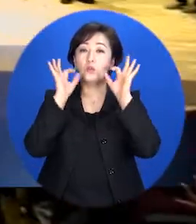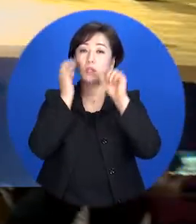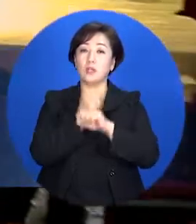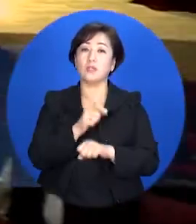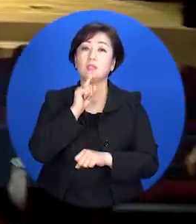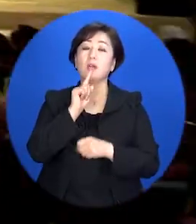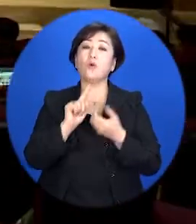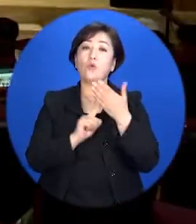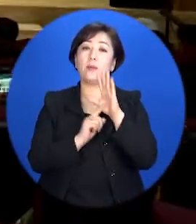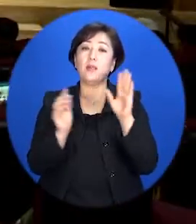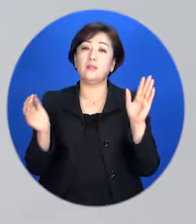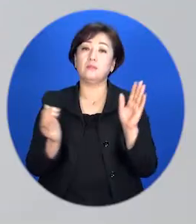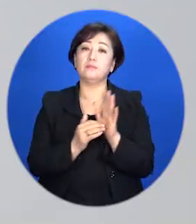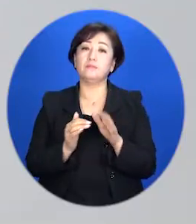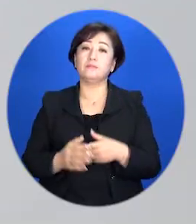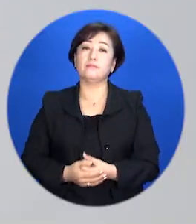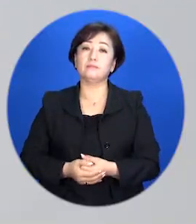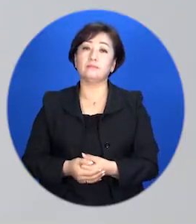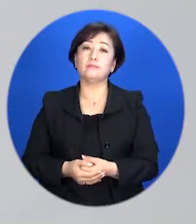다하겠다라고 말했습니다.